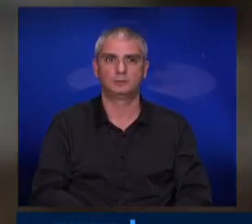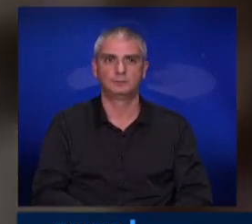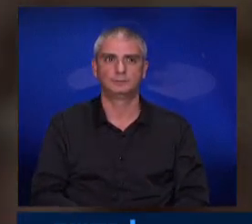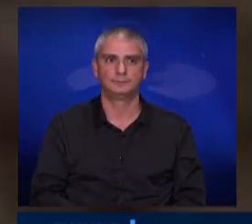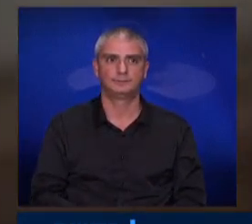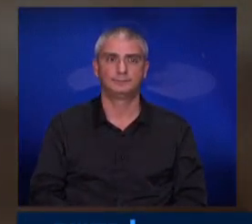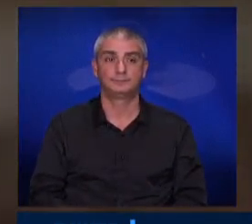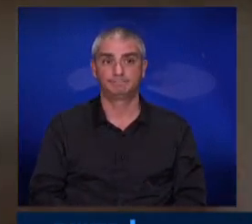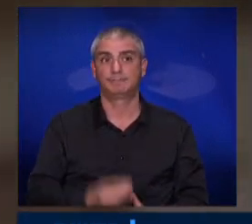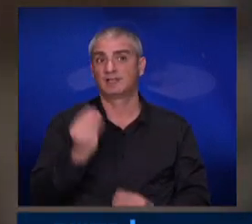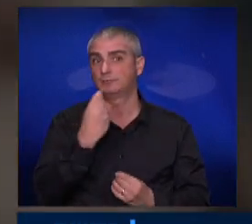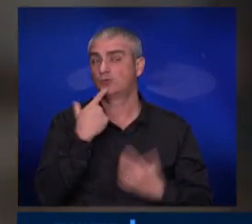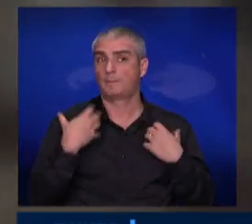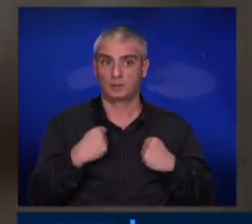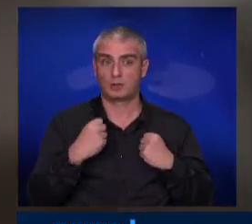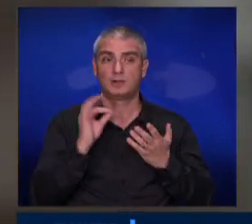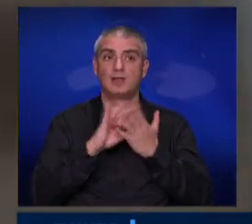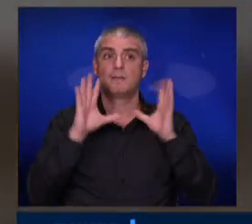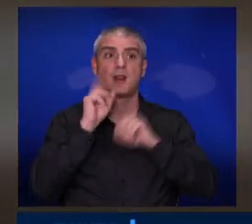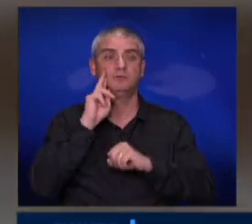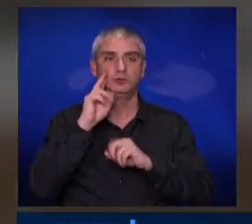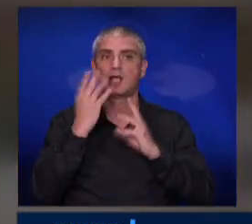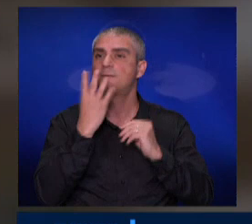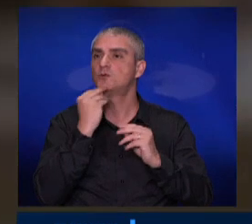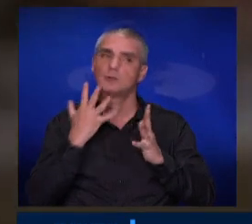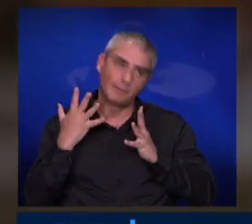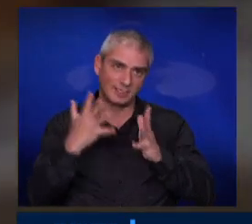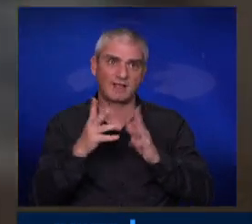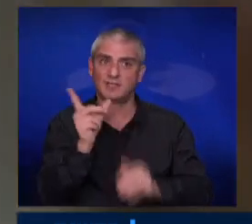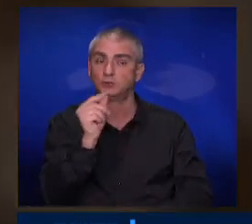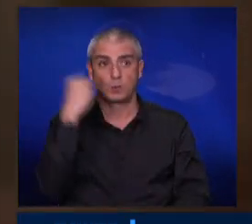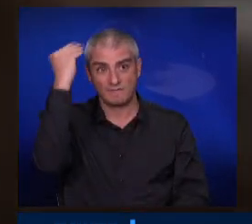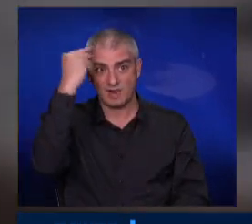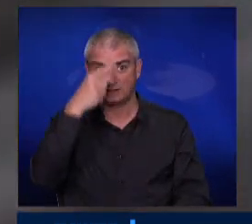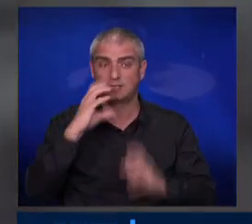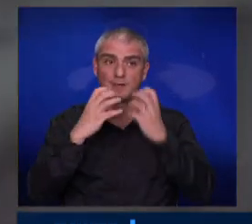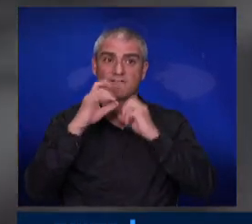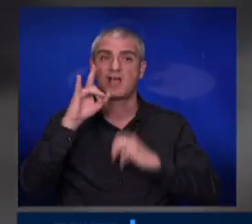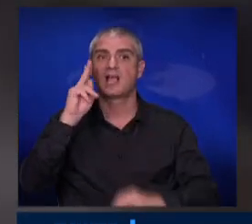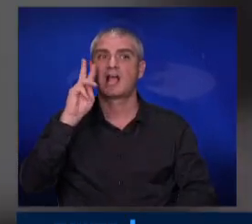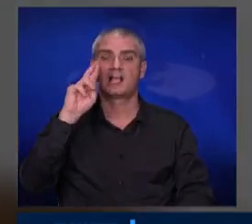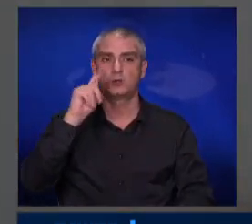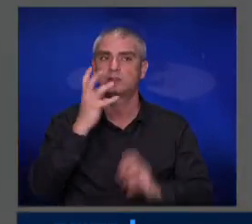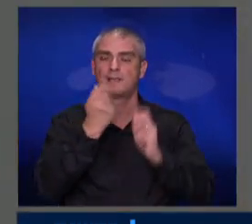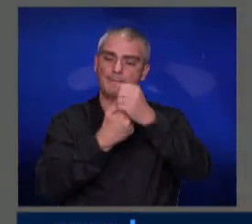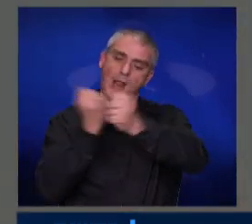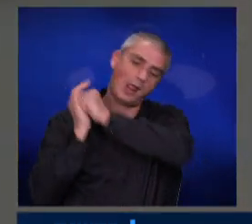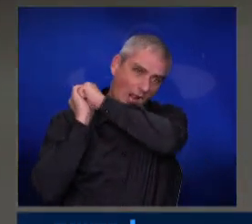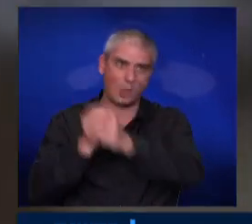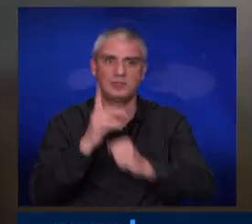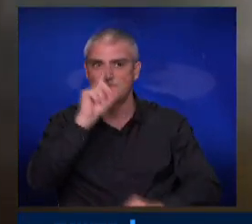רכב. לפי גורם ביטחוני, בליל שישי קבוצת יהודים תקפה בני זוג פלסטינים בכפר קריות באמצעות אלות וגז